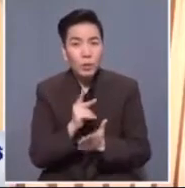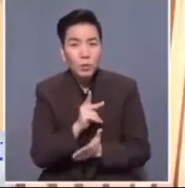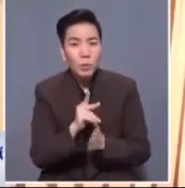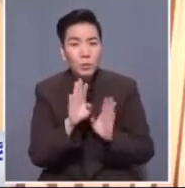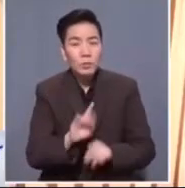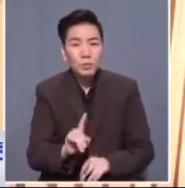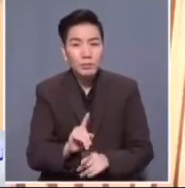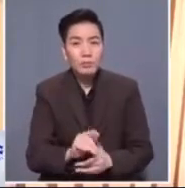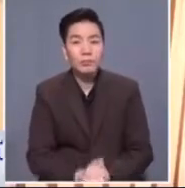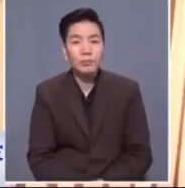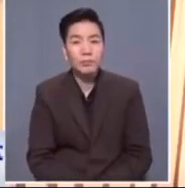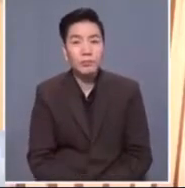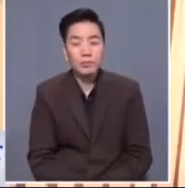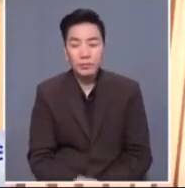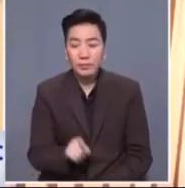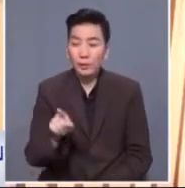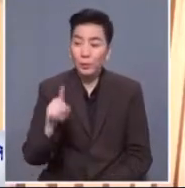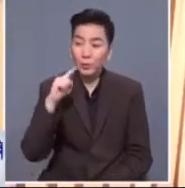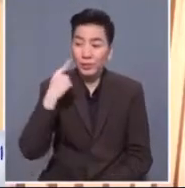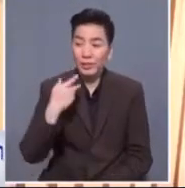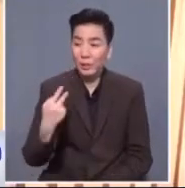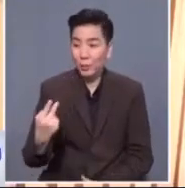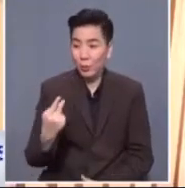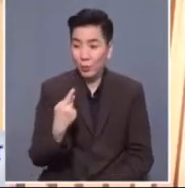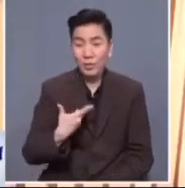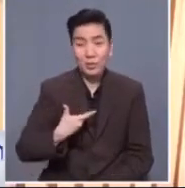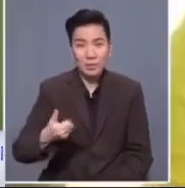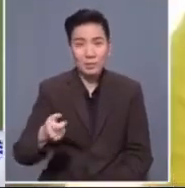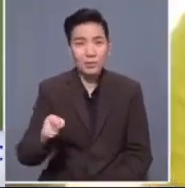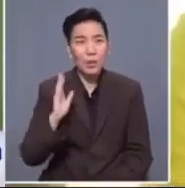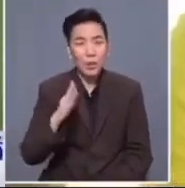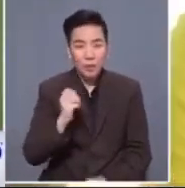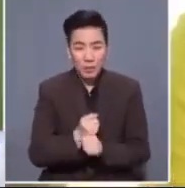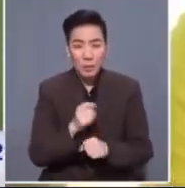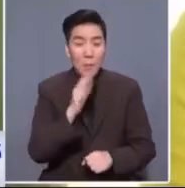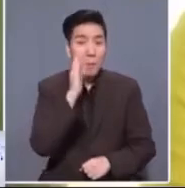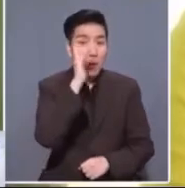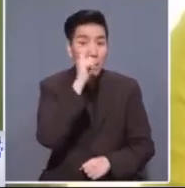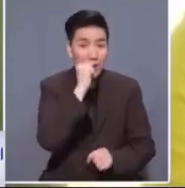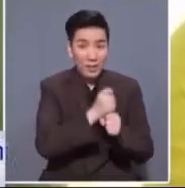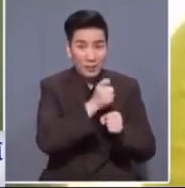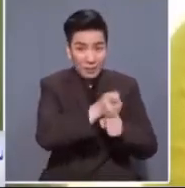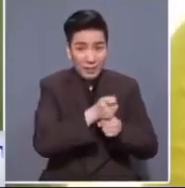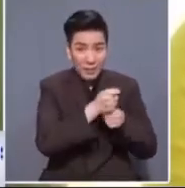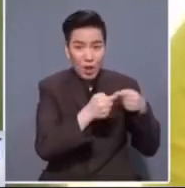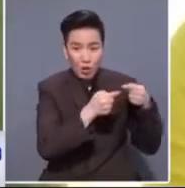การคะ สำหรับน้องนิออนนี่นะคะหรือทายาทเกษตรกรรุ่นใหม่ๆนะคะ